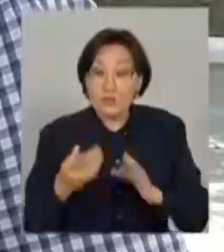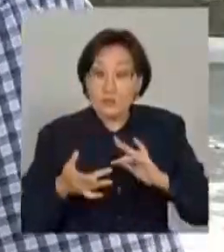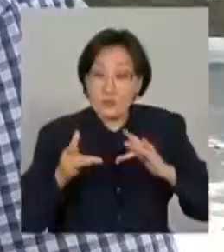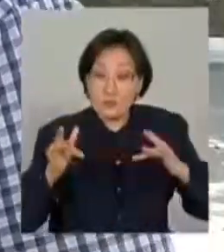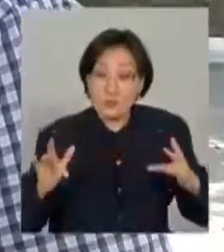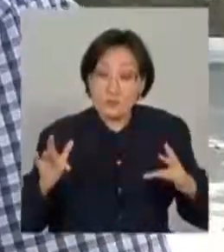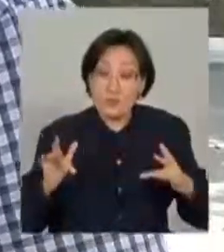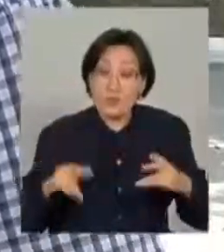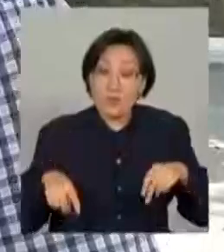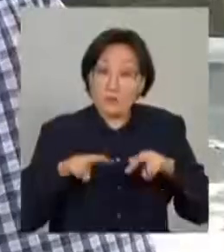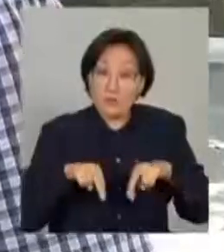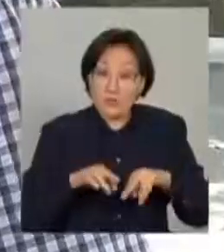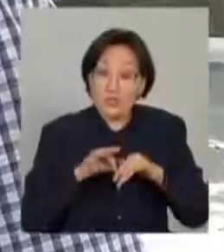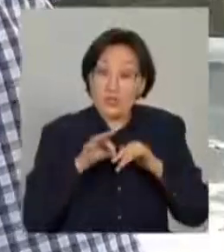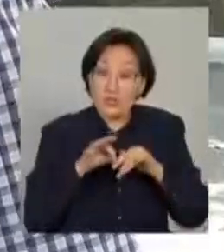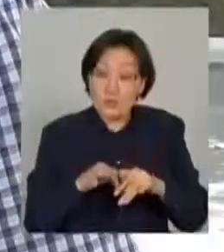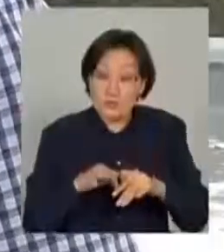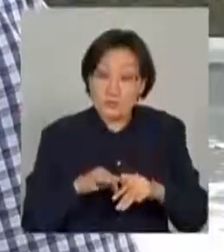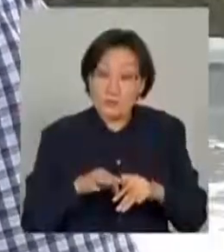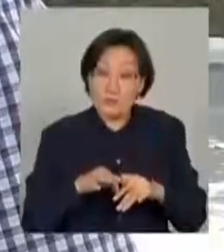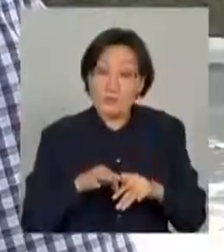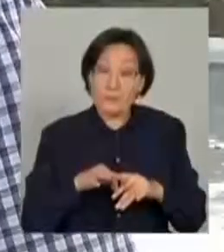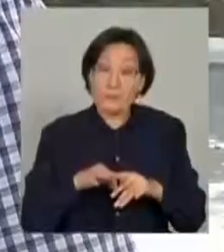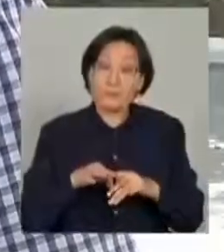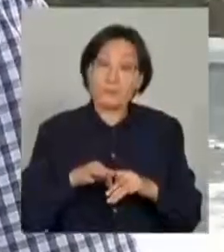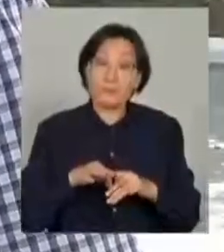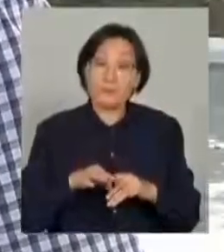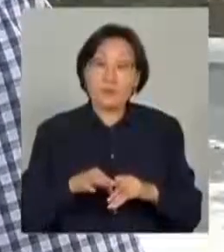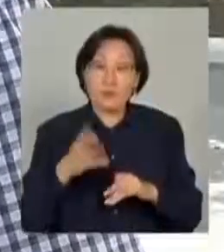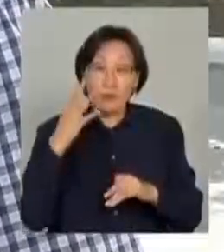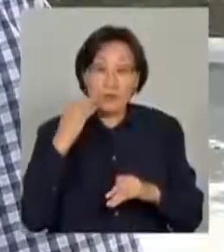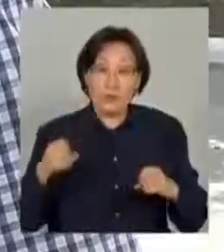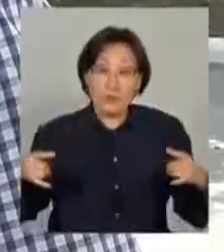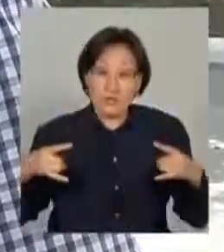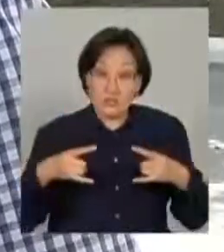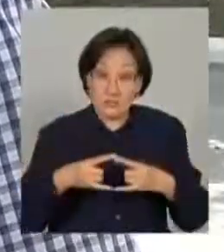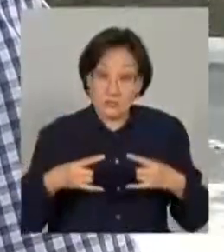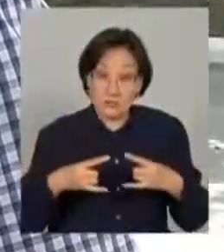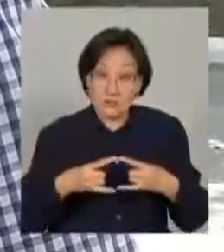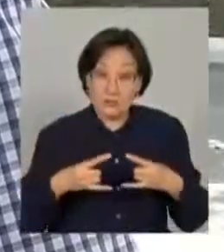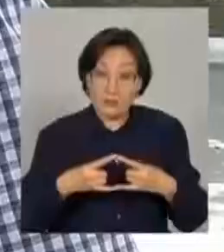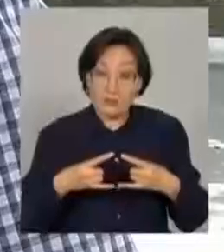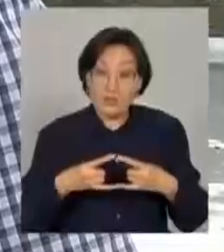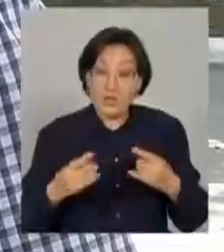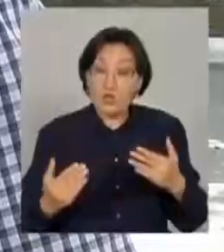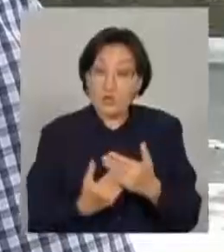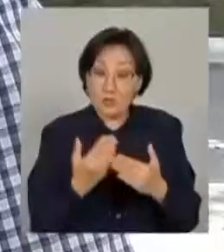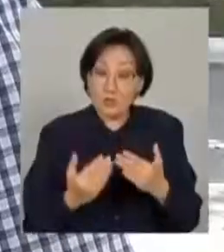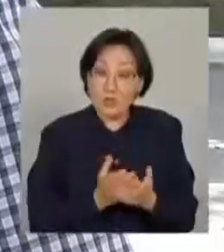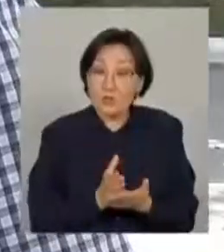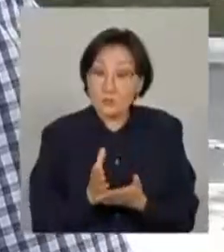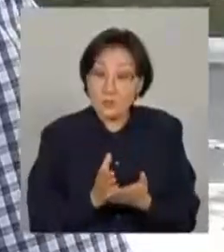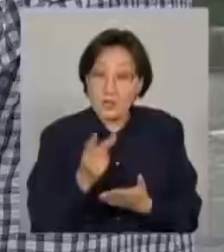желілерді сараптама жасап мониторинг жасап отырған кезде Алматы телеканалының жаңалықтарынан